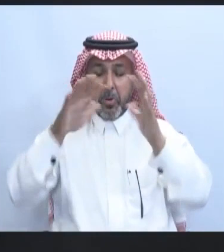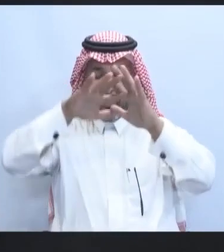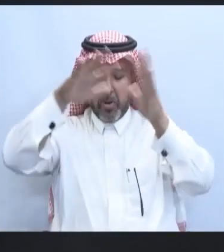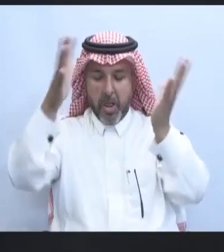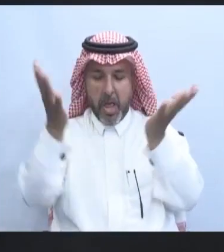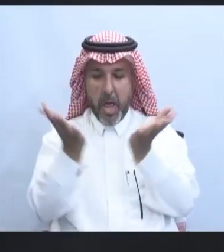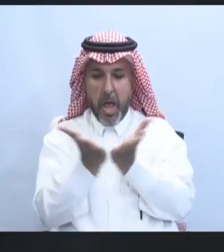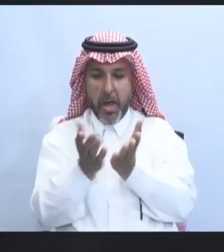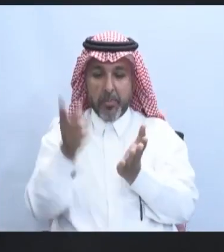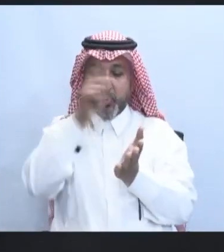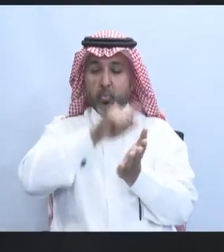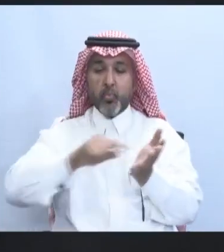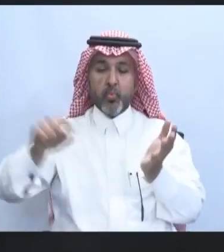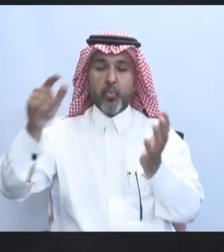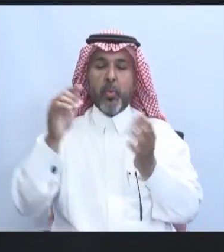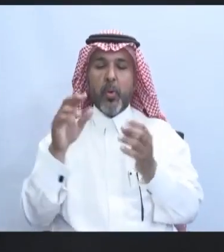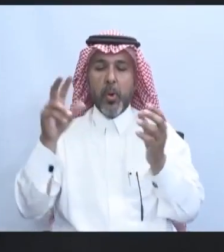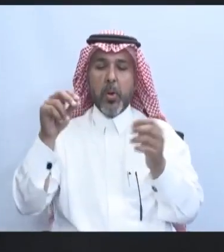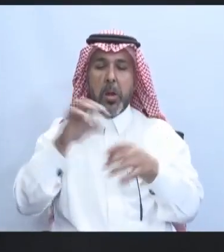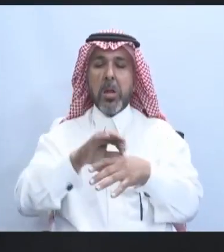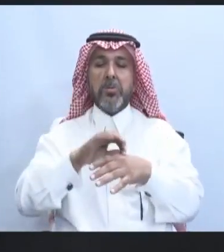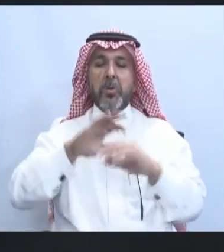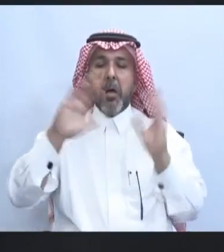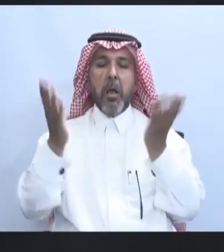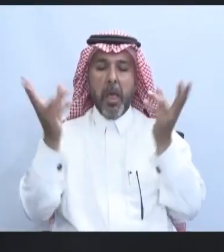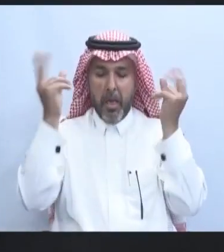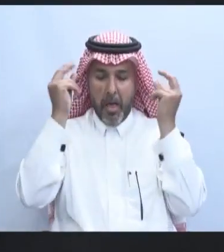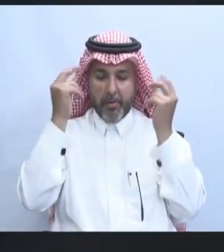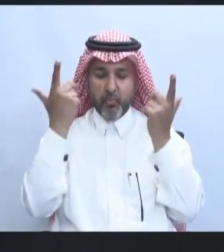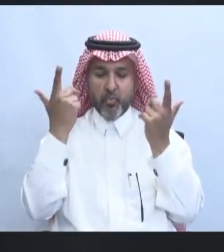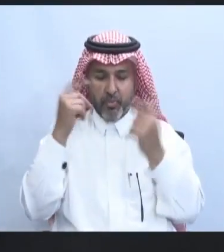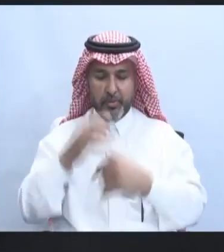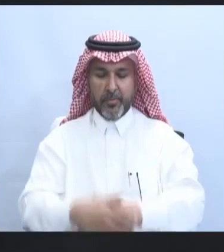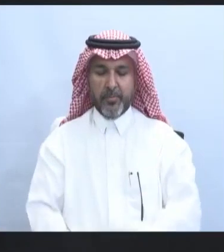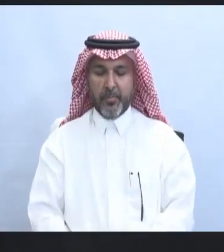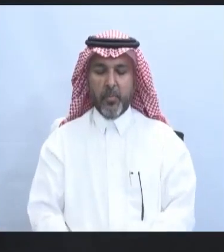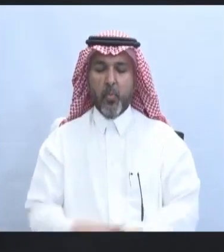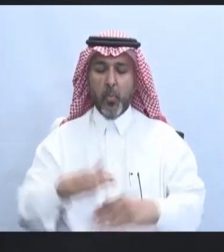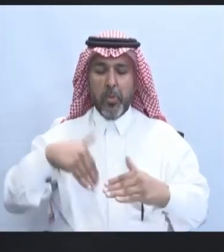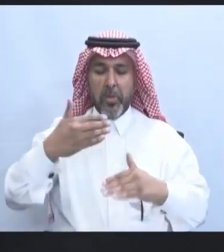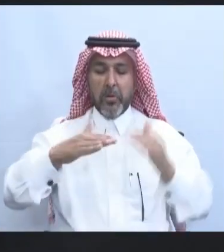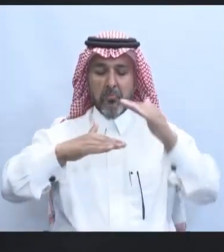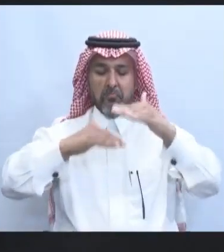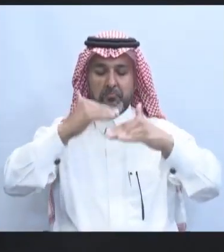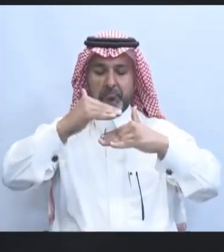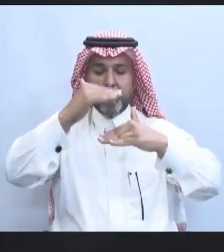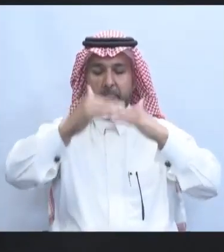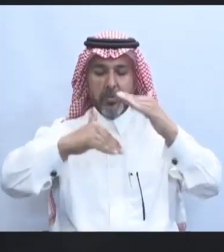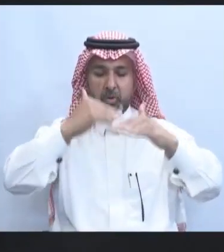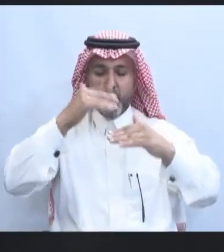قارات العالم متطوره فهي تواكب كل حديث بما يتماشى مع مبادئ